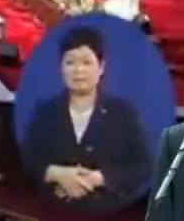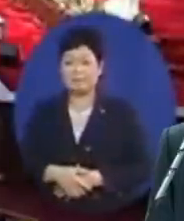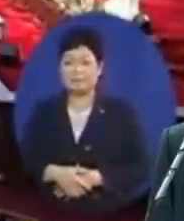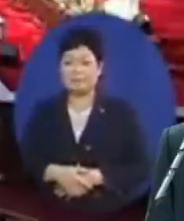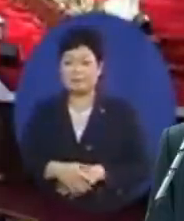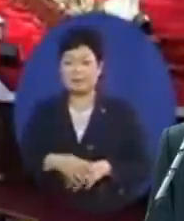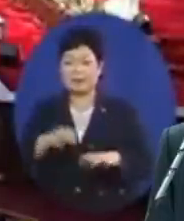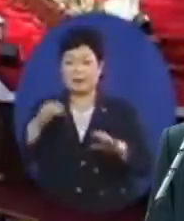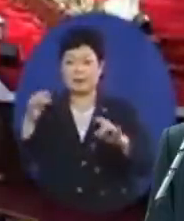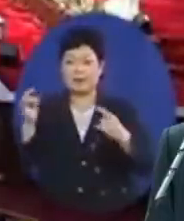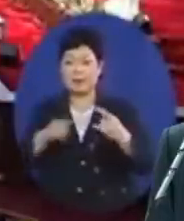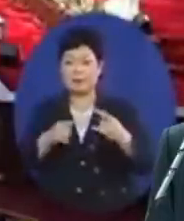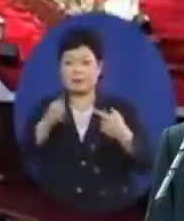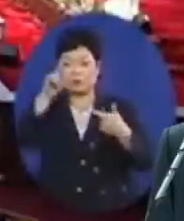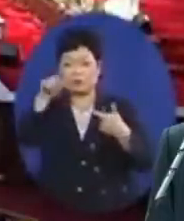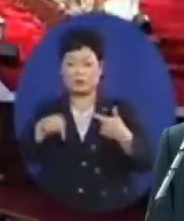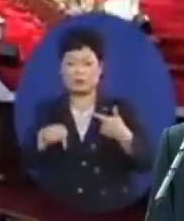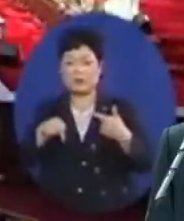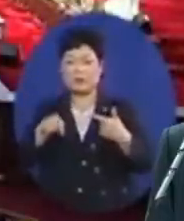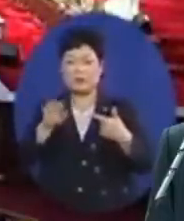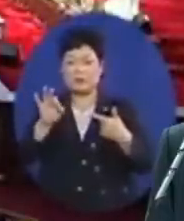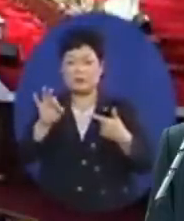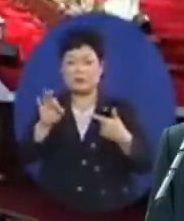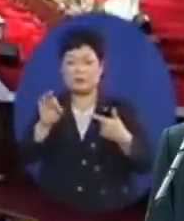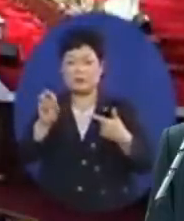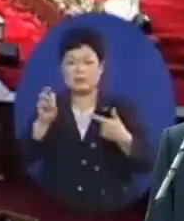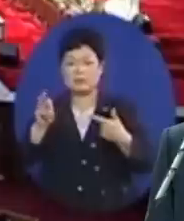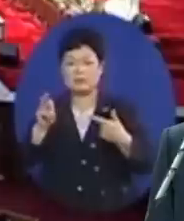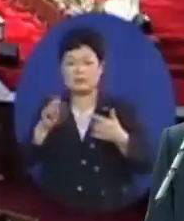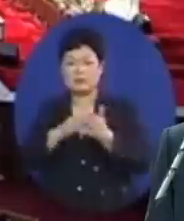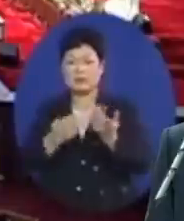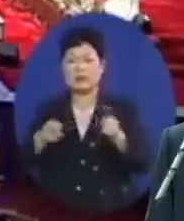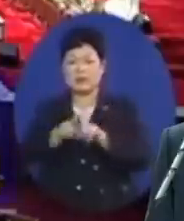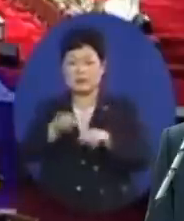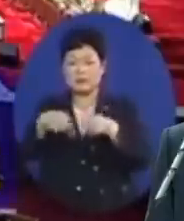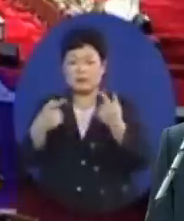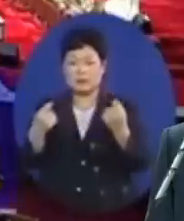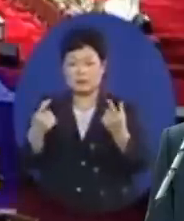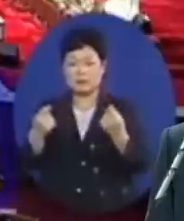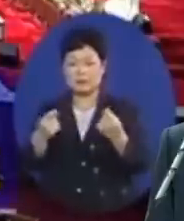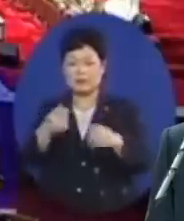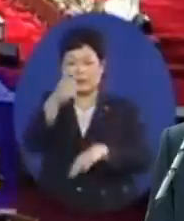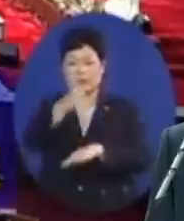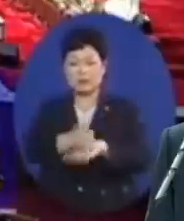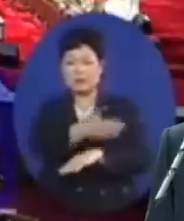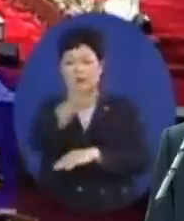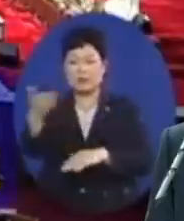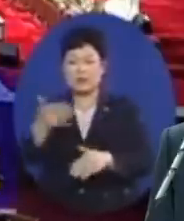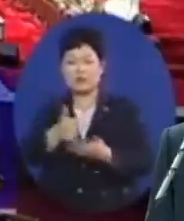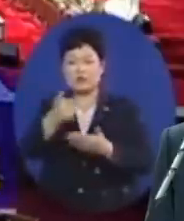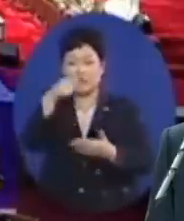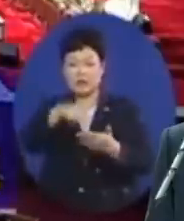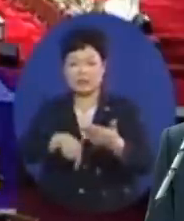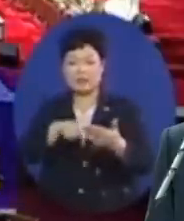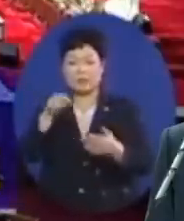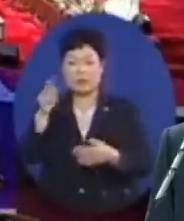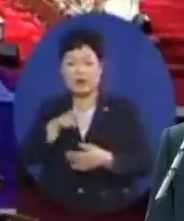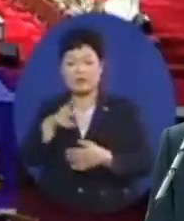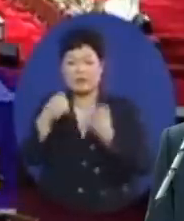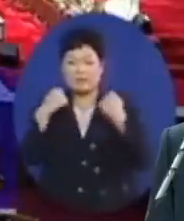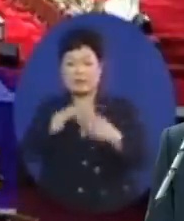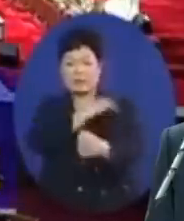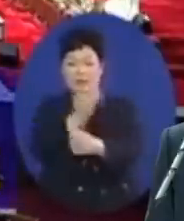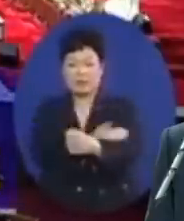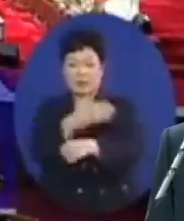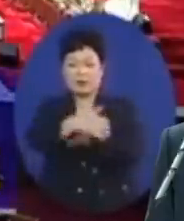에베소 6장 10절로 13절에 우리 다 같이 한번 읽으십시다. 끝으로 너희가 주 안에서와 그